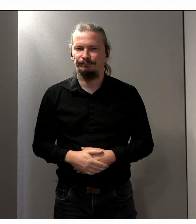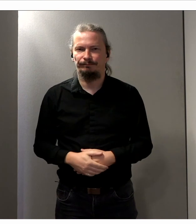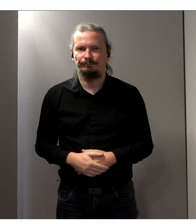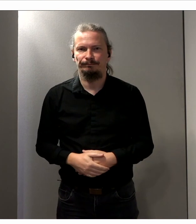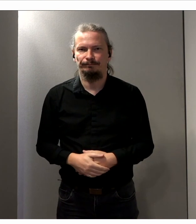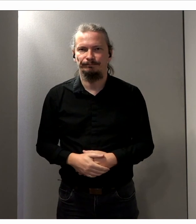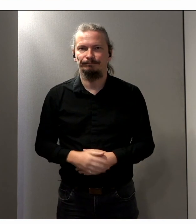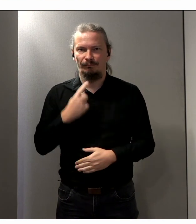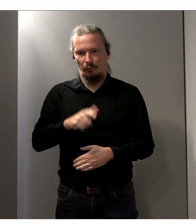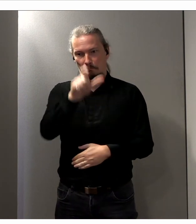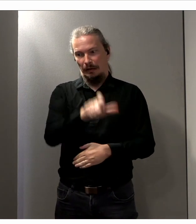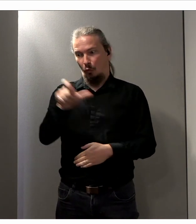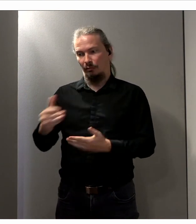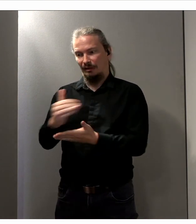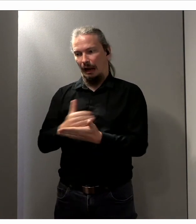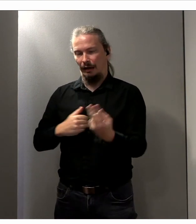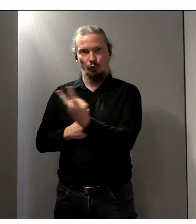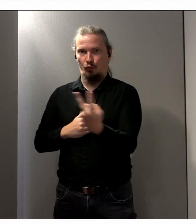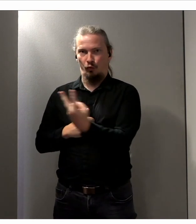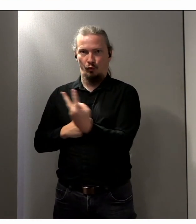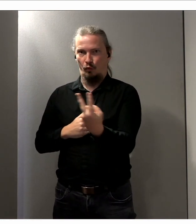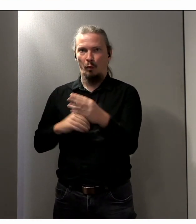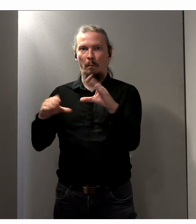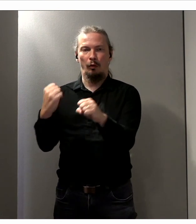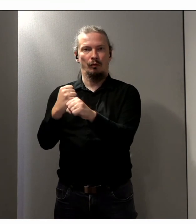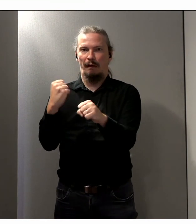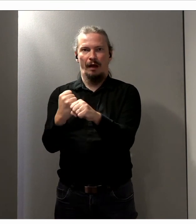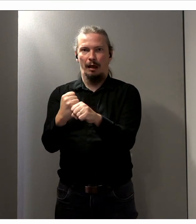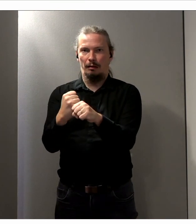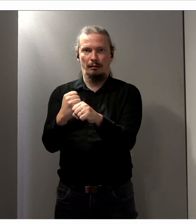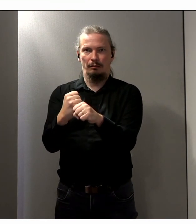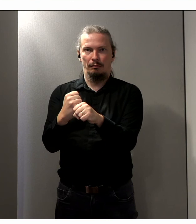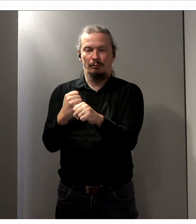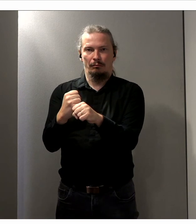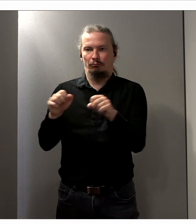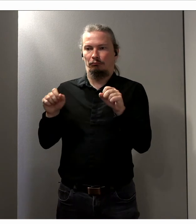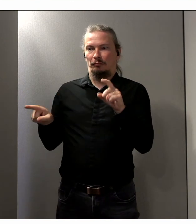deux salariés qui occupent deux postes de travail à